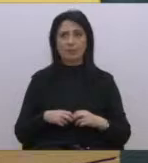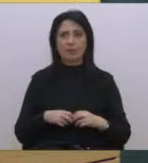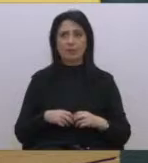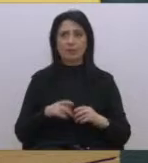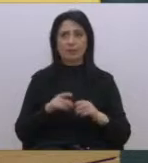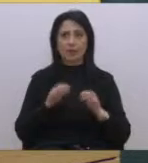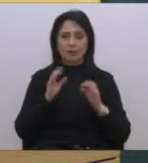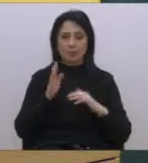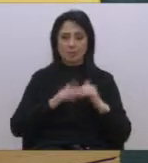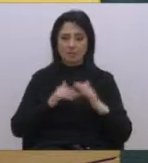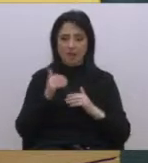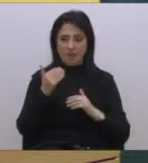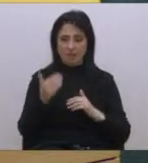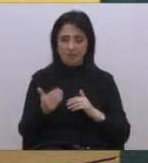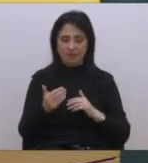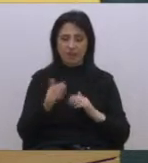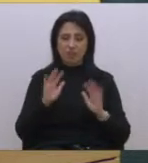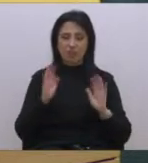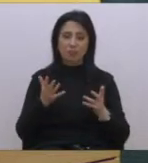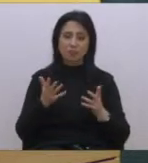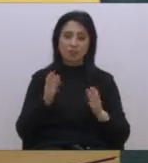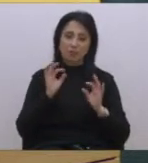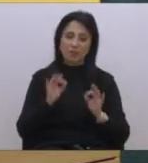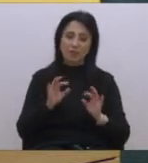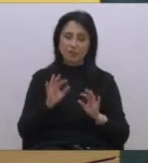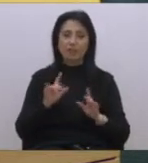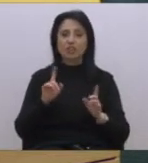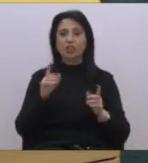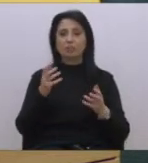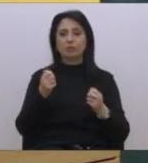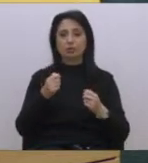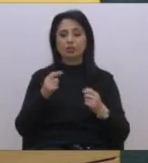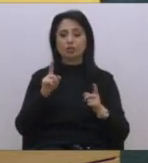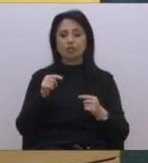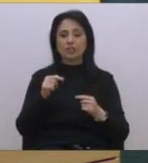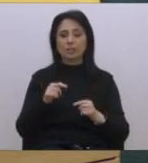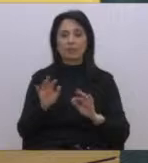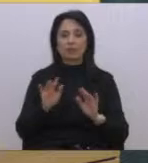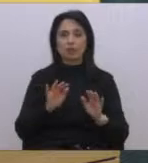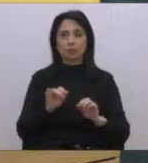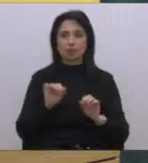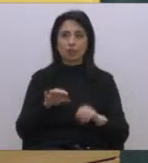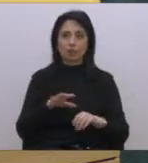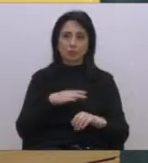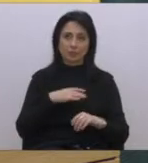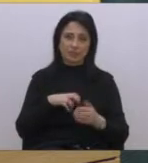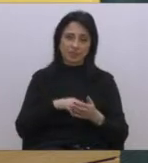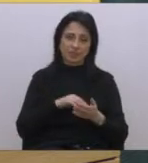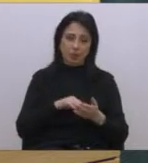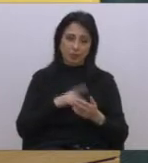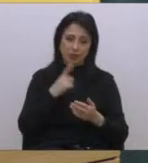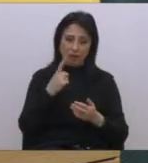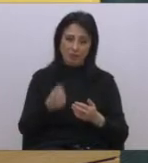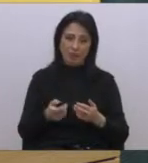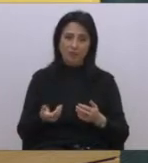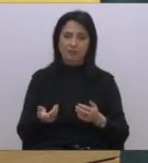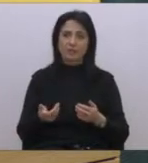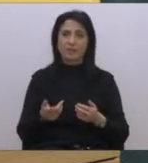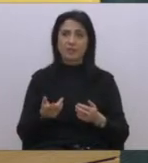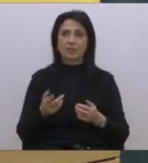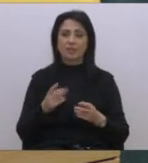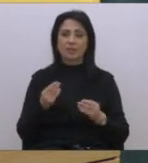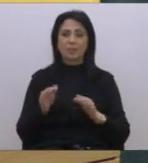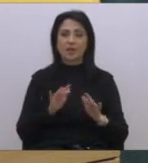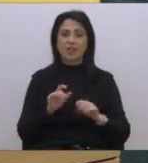არაჯეროვანი პრაქტიკის შემთხვევები და მიიღოს შესაბამისი ზომები, ეს შეიძლება იყოს წერილობითი გაფრთხილების,